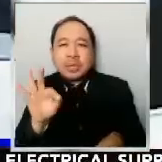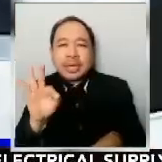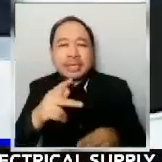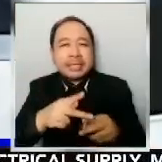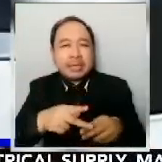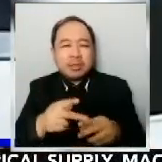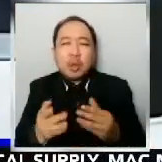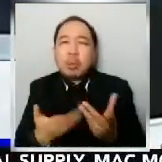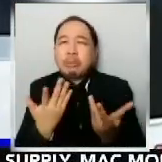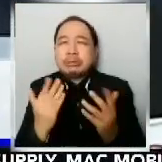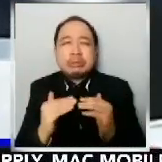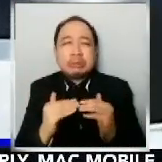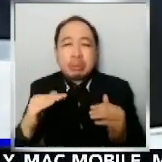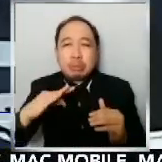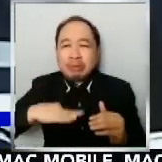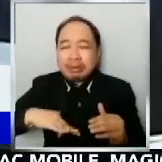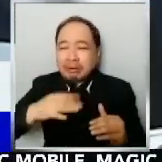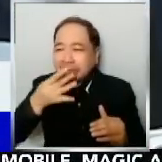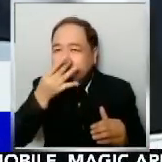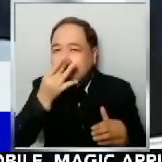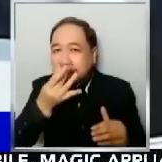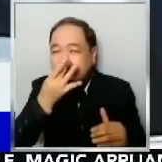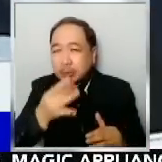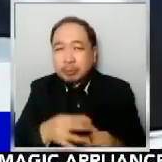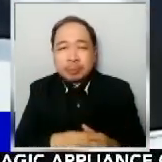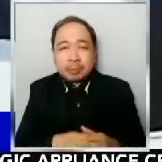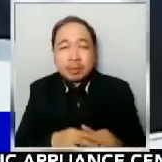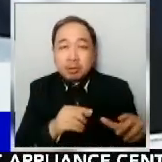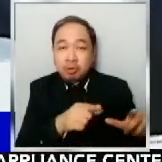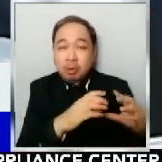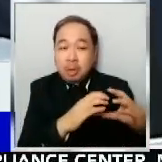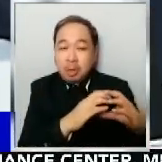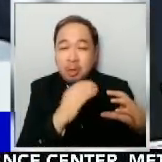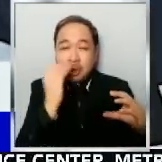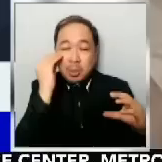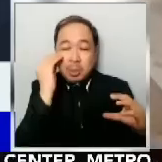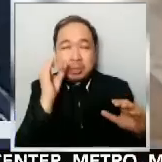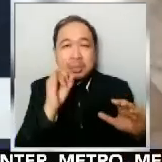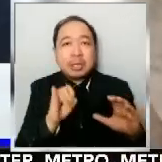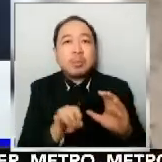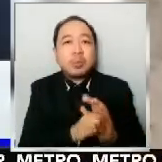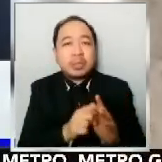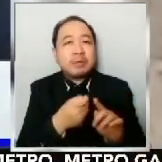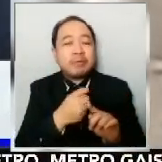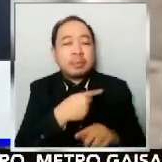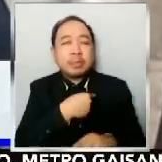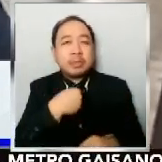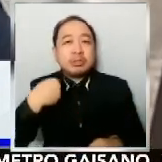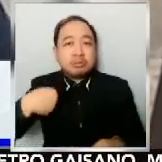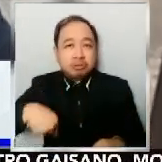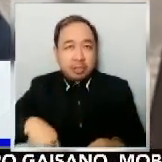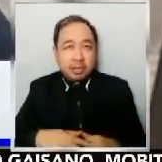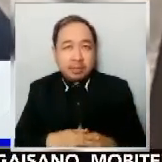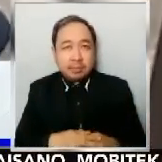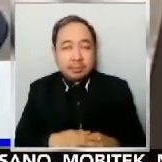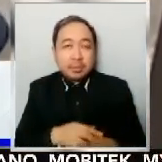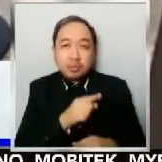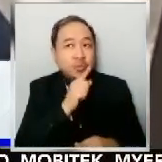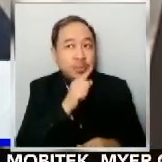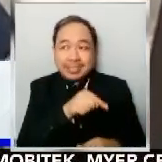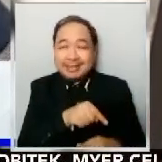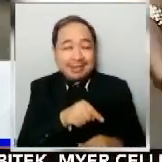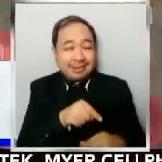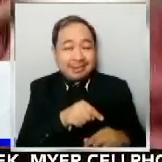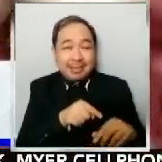ito. Imported do. Saan man sa China. Lugi ko kami dyan sa binenta na yan. Matumal kasi binenta